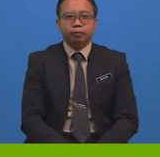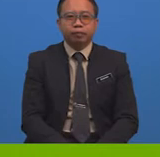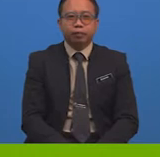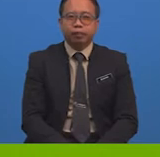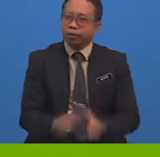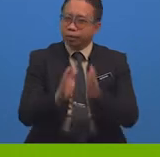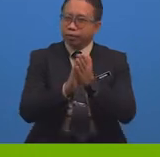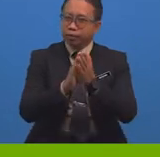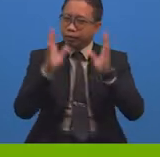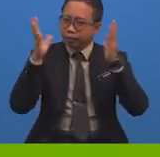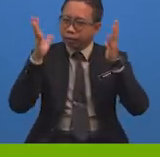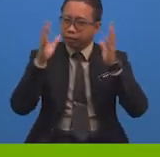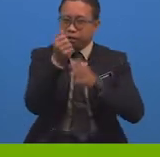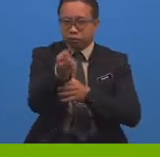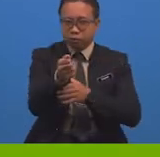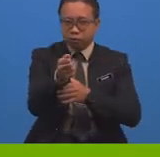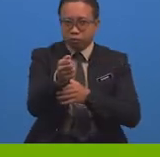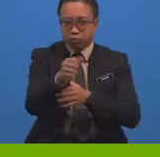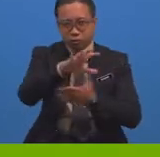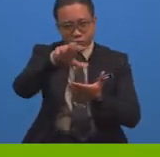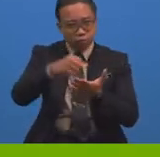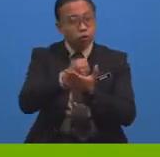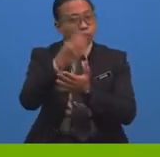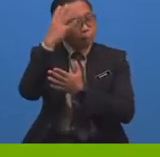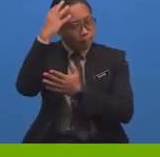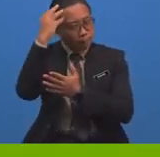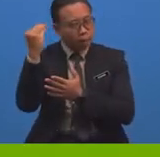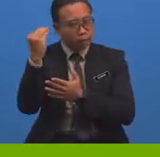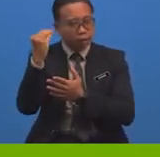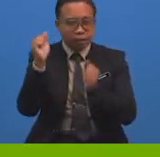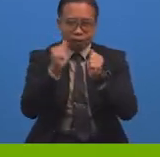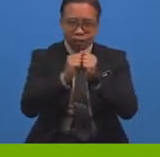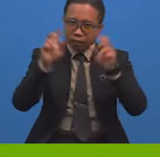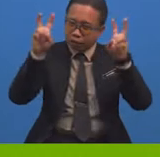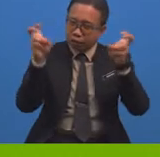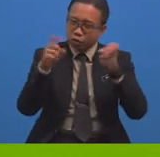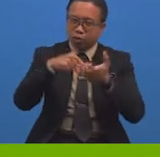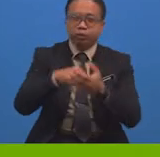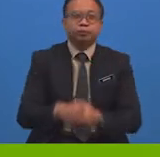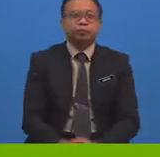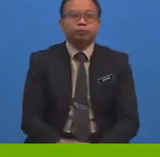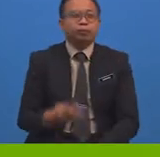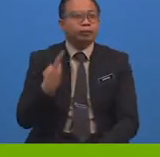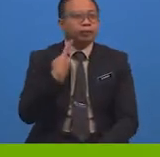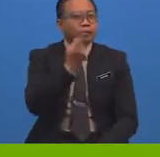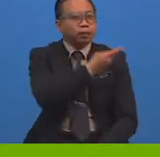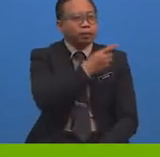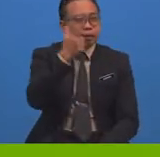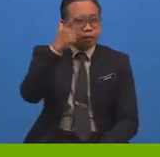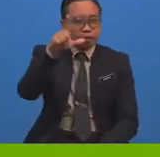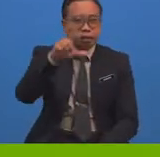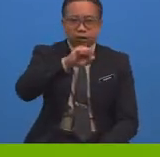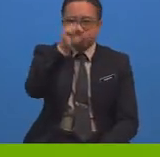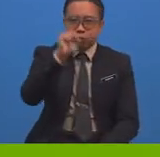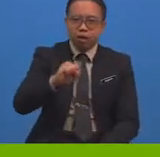Wah kamu sudah semakin Mahir dengan tajuk ini Oke kita lihat soal